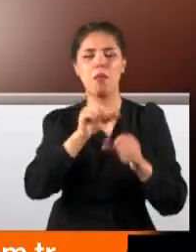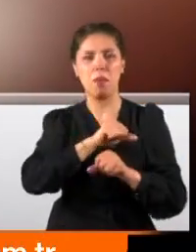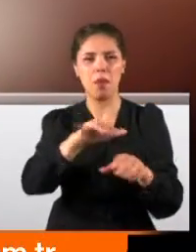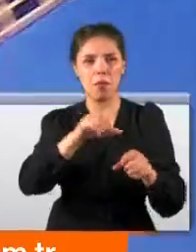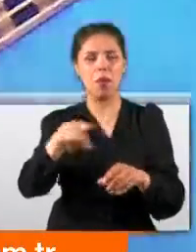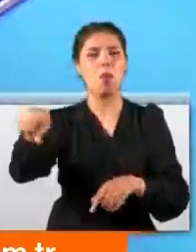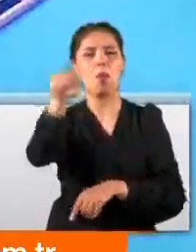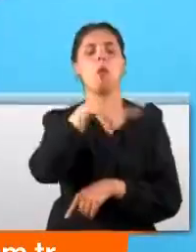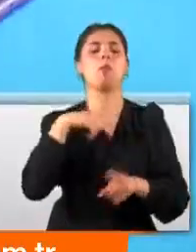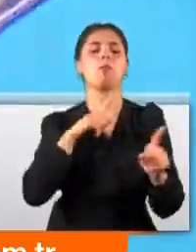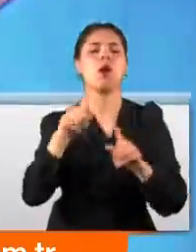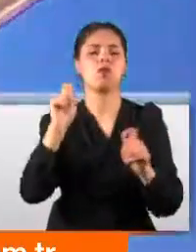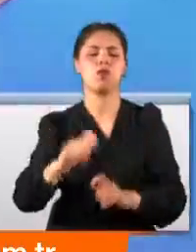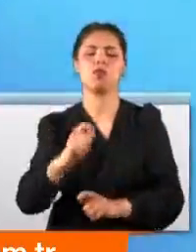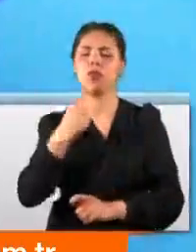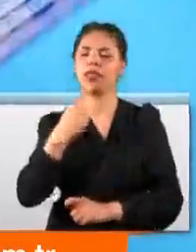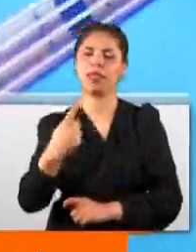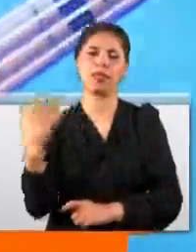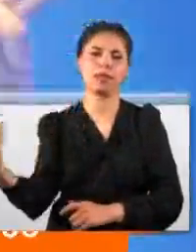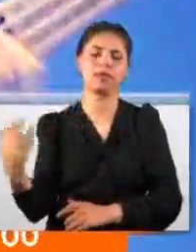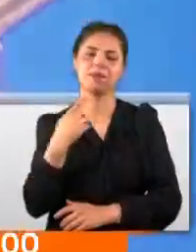edeceğini açıkladı.